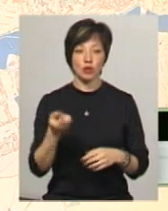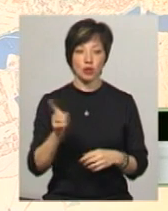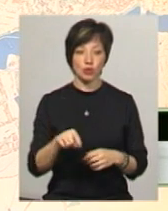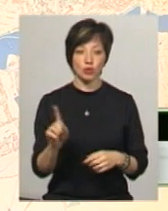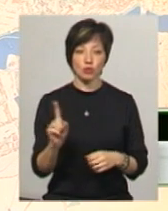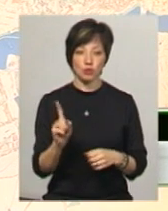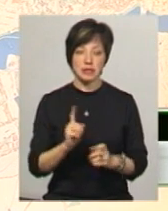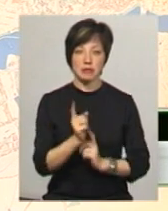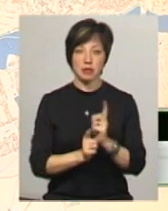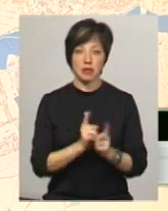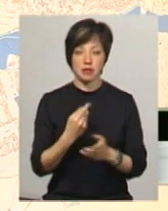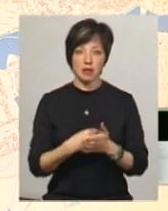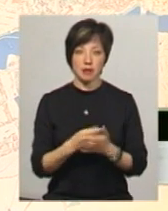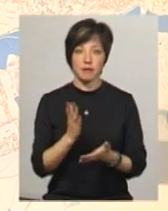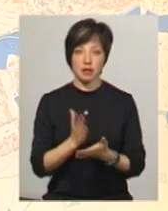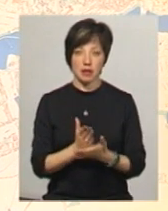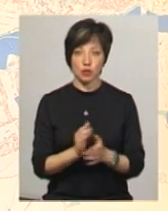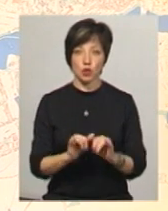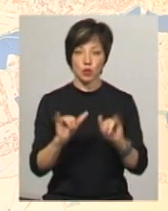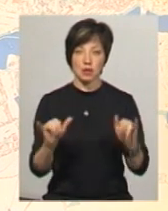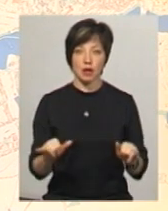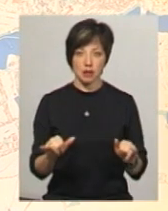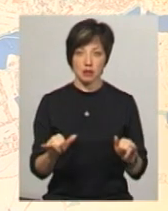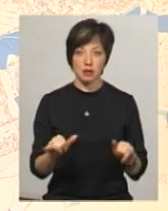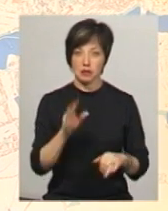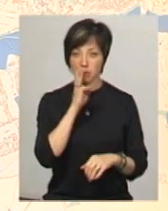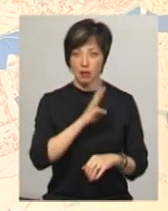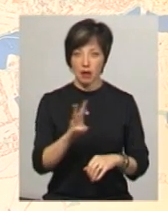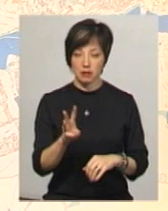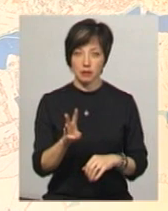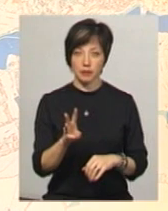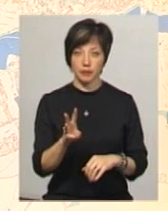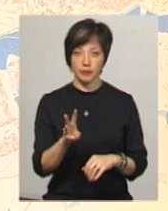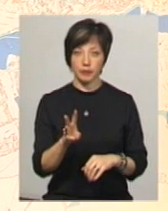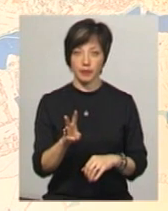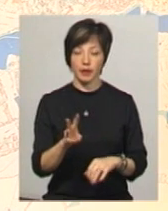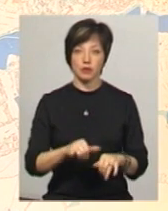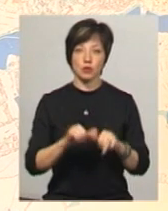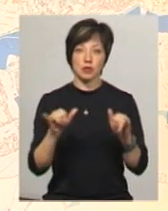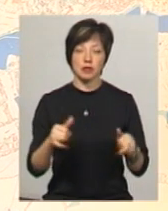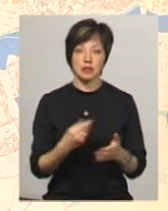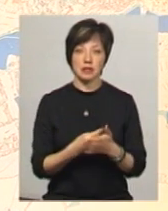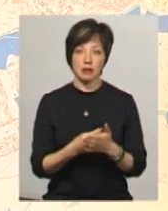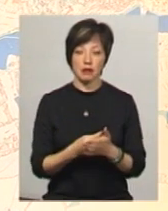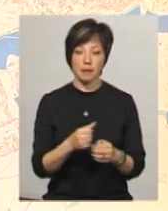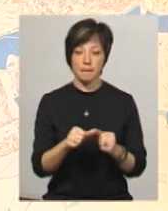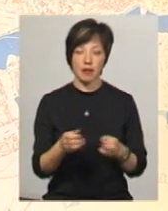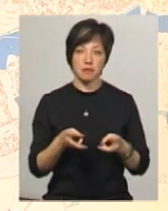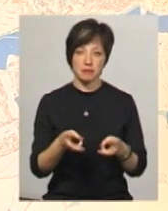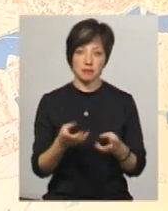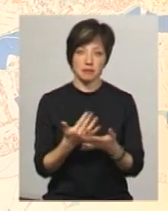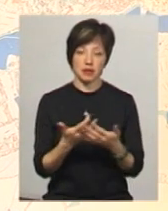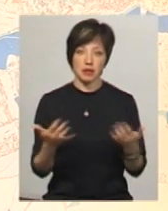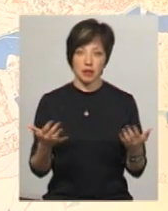щоб змінилися тарифи, є зростання заробітної плати, зростання цін на паливно-мастильні